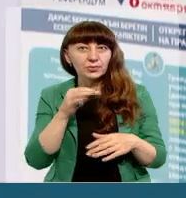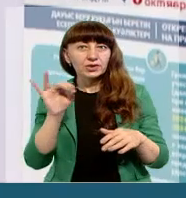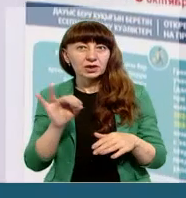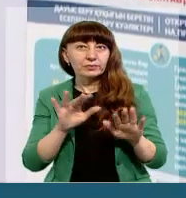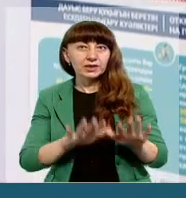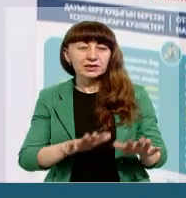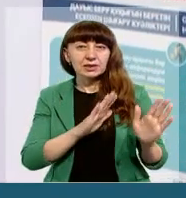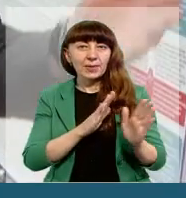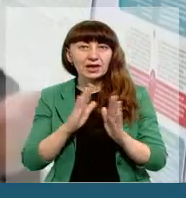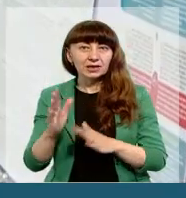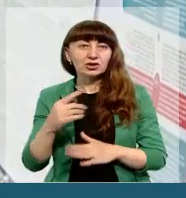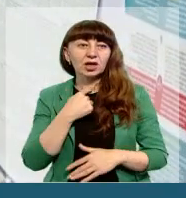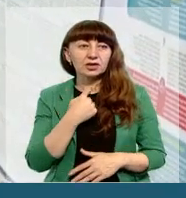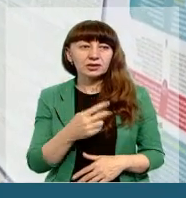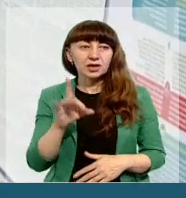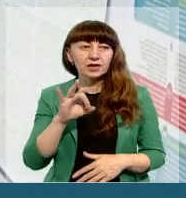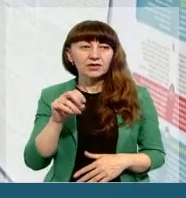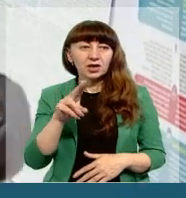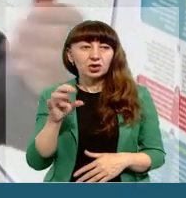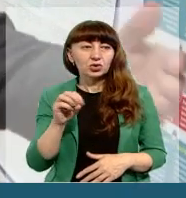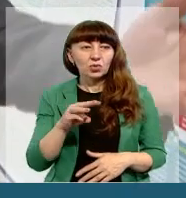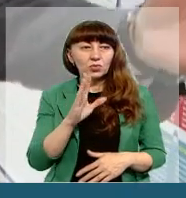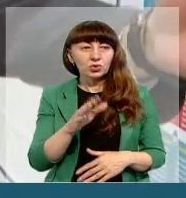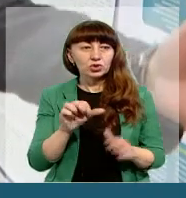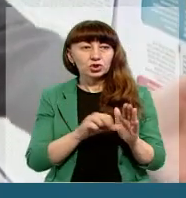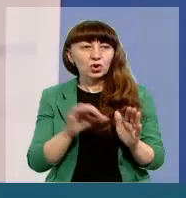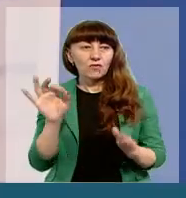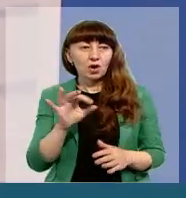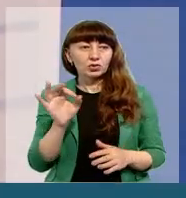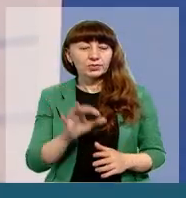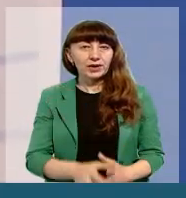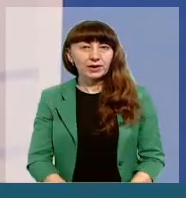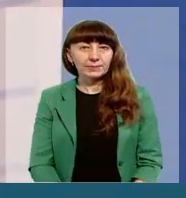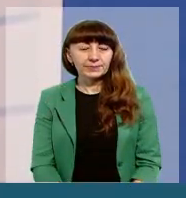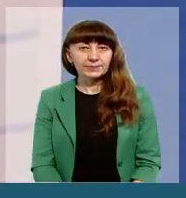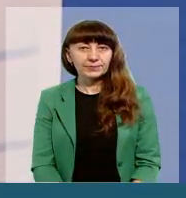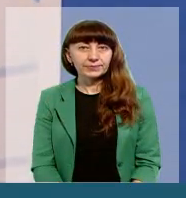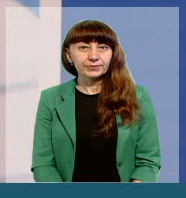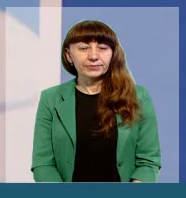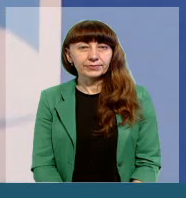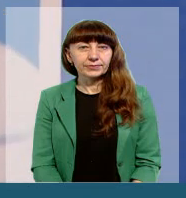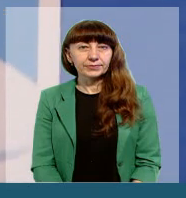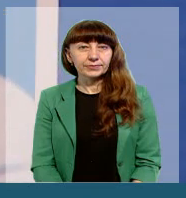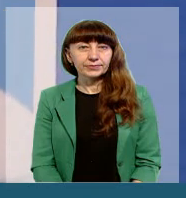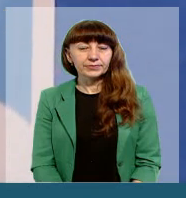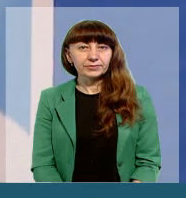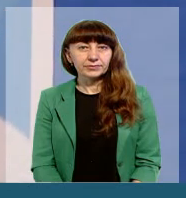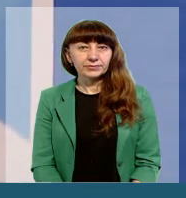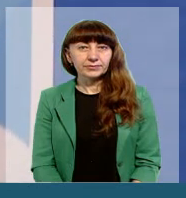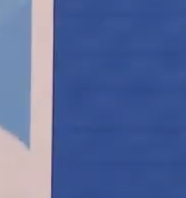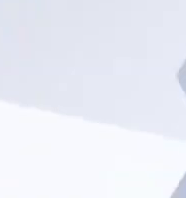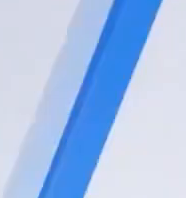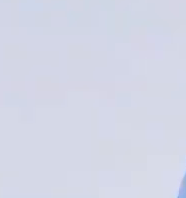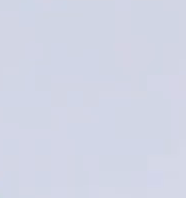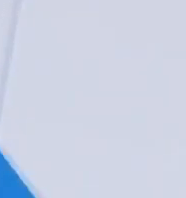и порядке голосования. Референдум состоится 6 октября. Маргарита Иванова, Руслан Жабаев, телеканал Костанай.